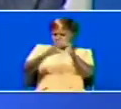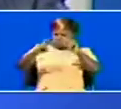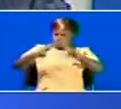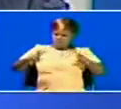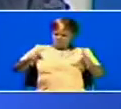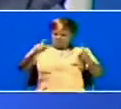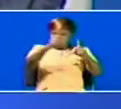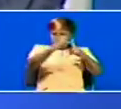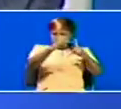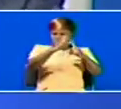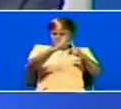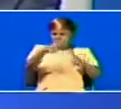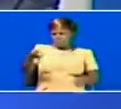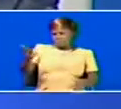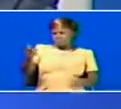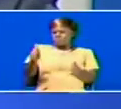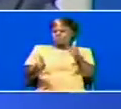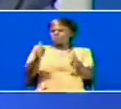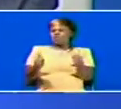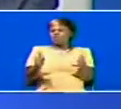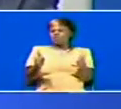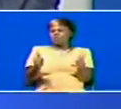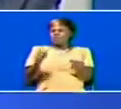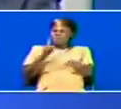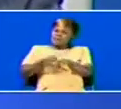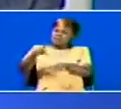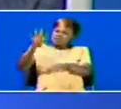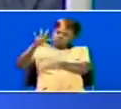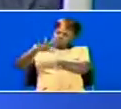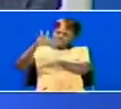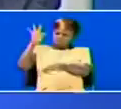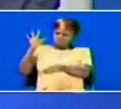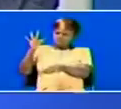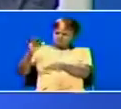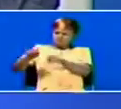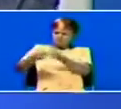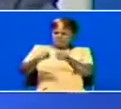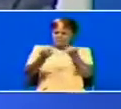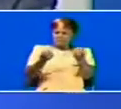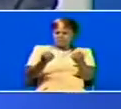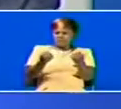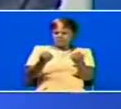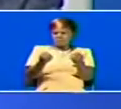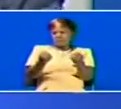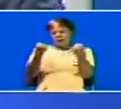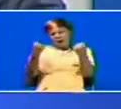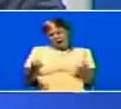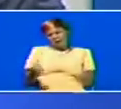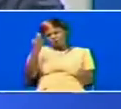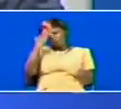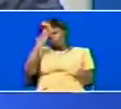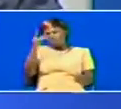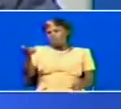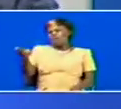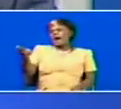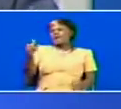risasi ilipigwa na bunduki gani kwa mfano. Sasa wewe ukishika ile maganda ukiyaharibu, ukiyavunja, utakuwa na vigumu sana kujua ni bunduki